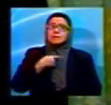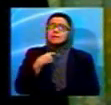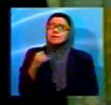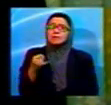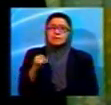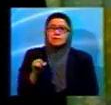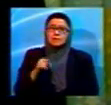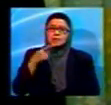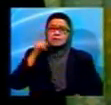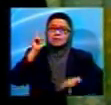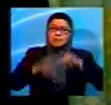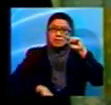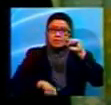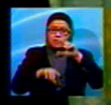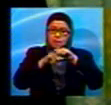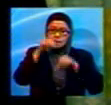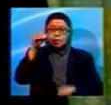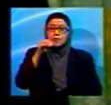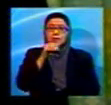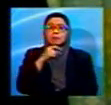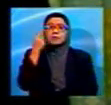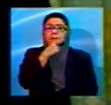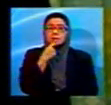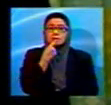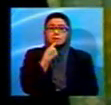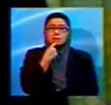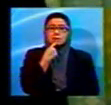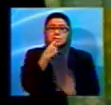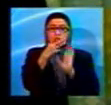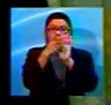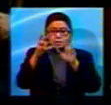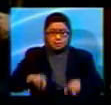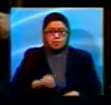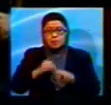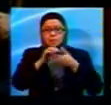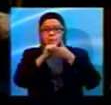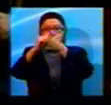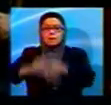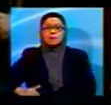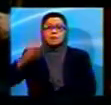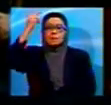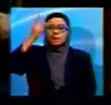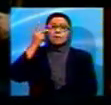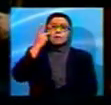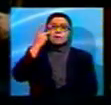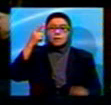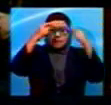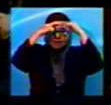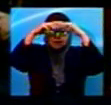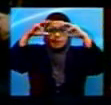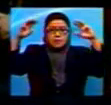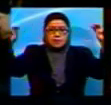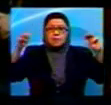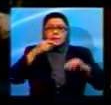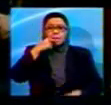patut dikeluarkan oleh mana-mana wakil rakyat ataupun pemimpin politik Perdana Menteri menegaskan demikian dalam